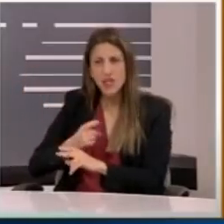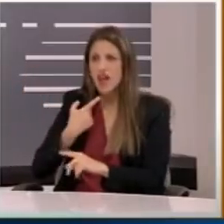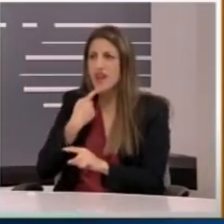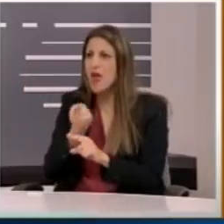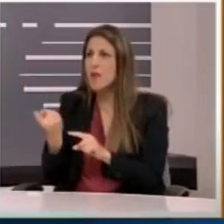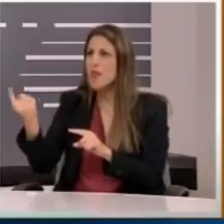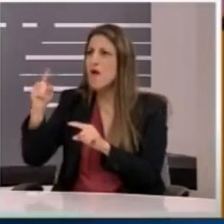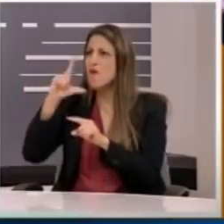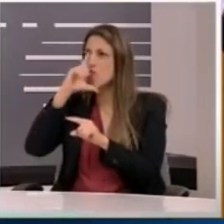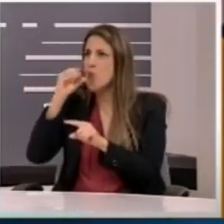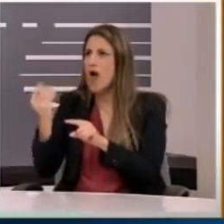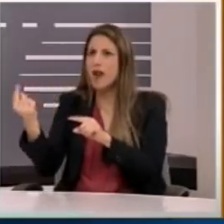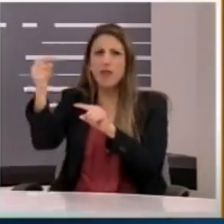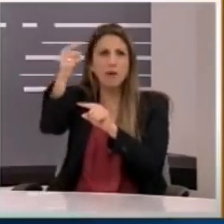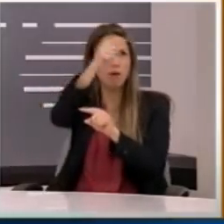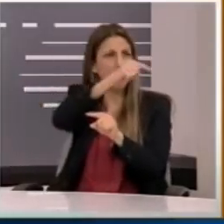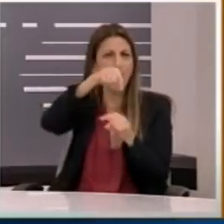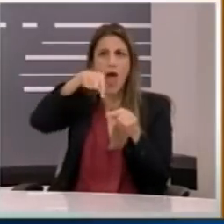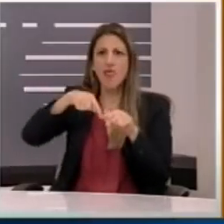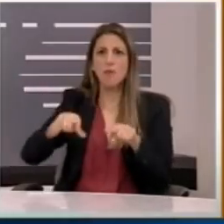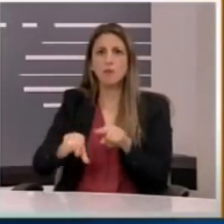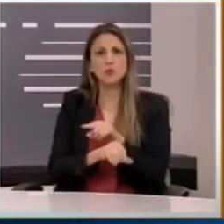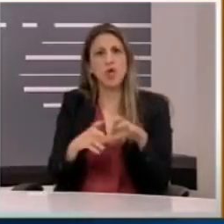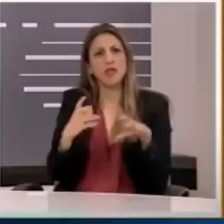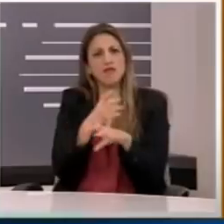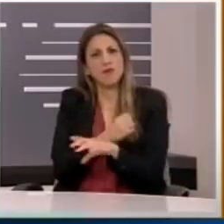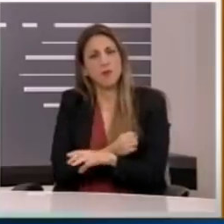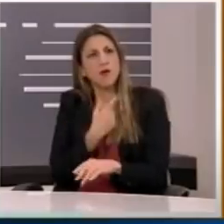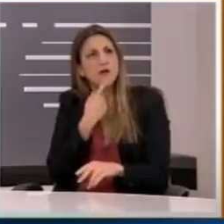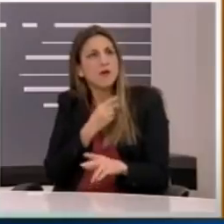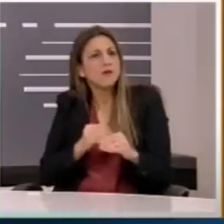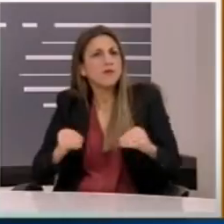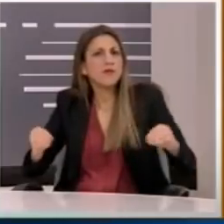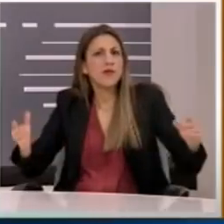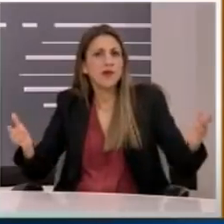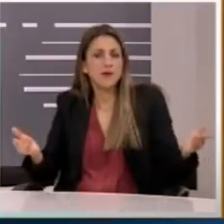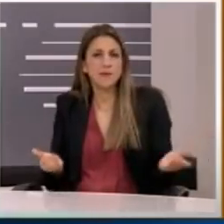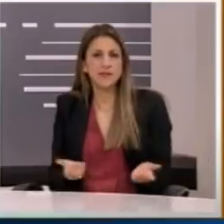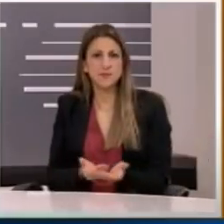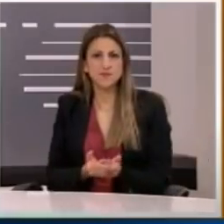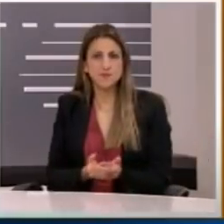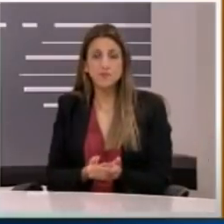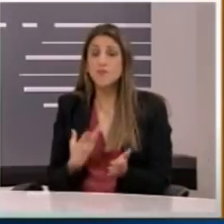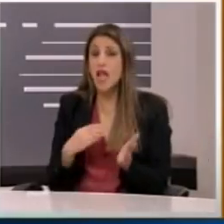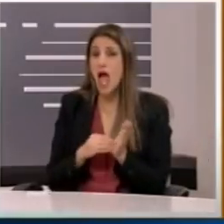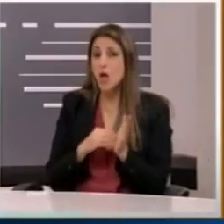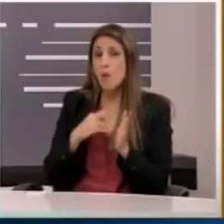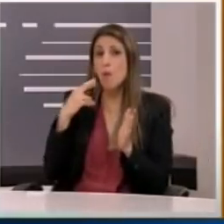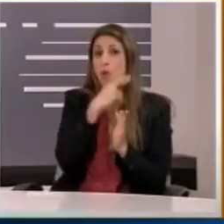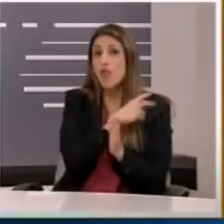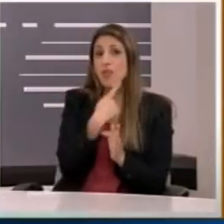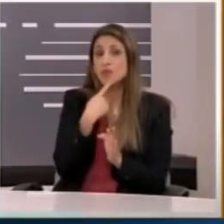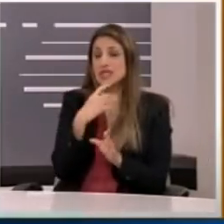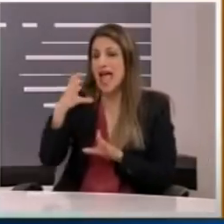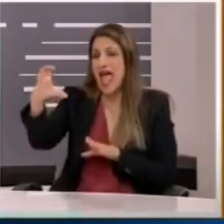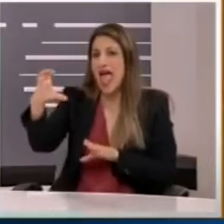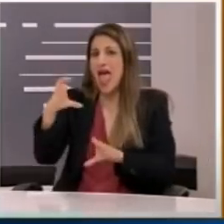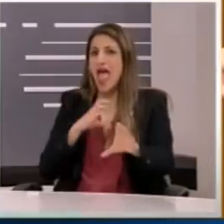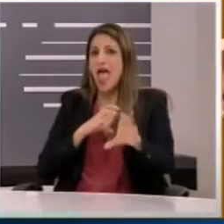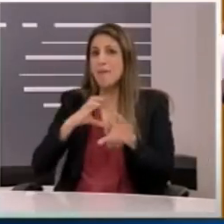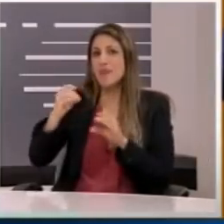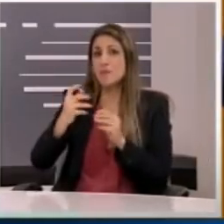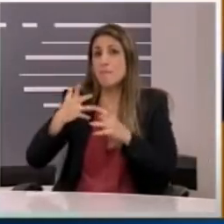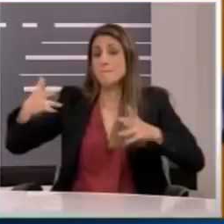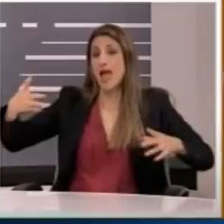πίσω. Μετά έλεγε ο Τσίπρας, μου είχε πει εμένα, ότι όταν έρθουν κολοσσοί εδώ με πετρέλαια που συνοδεύονται